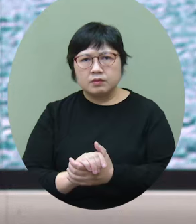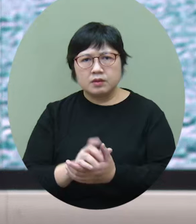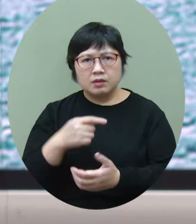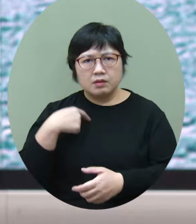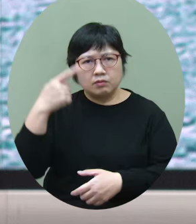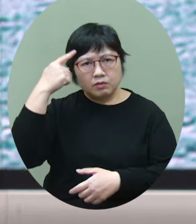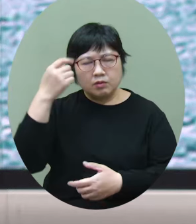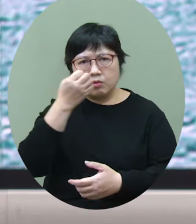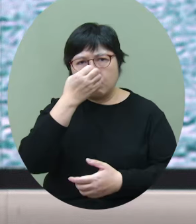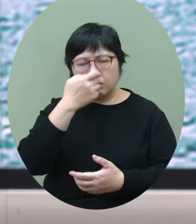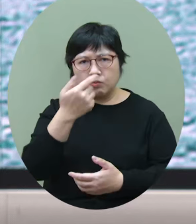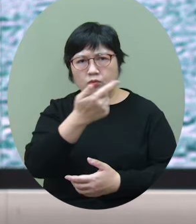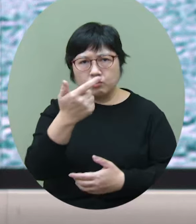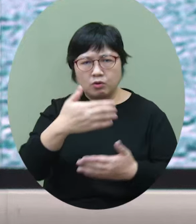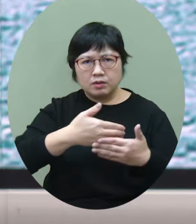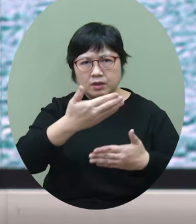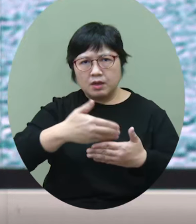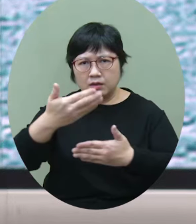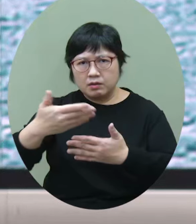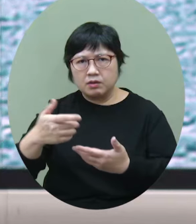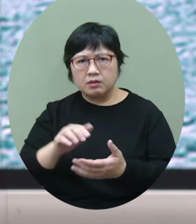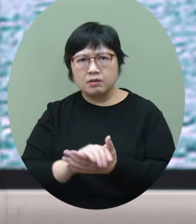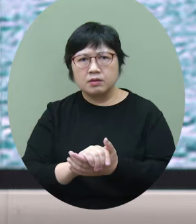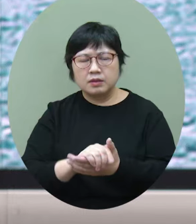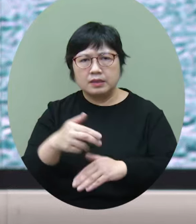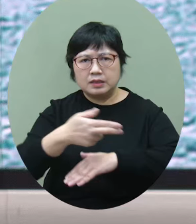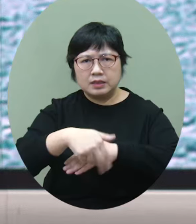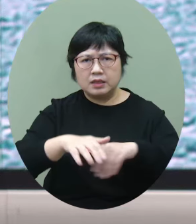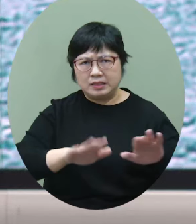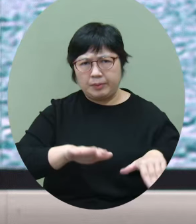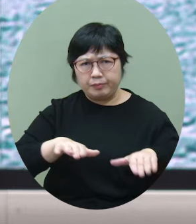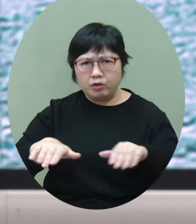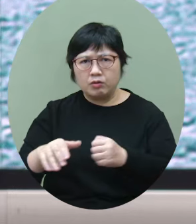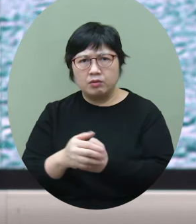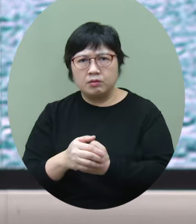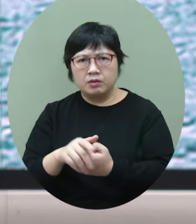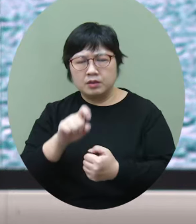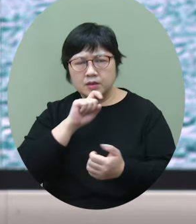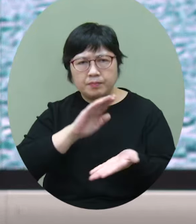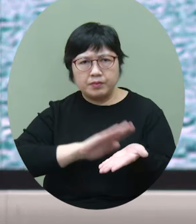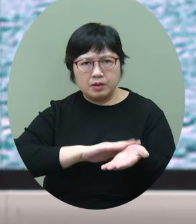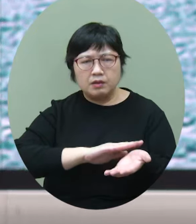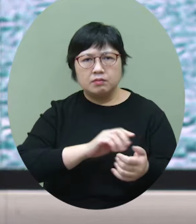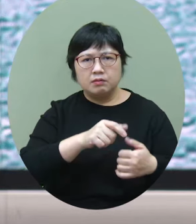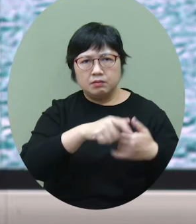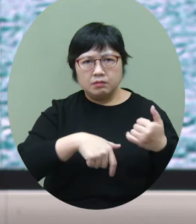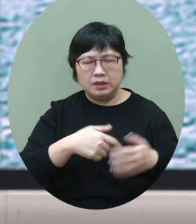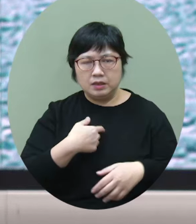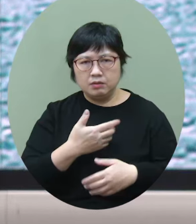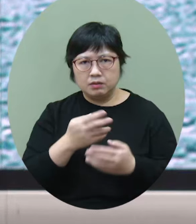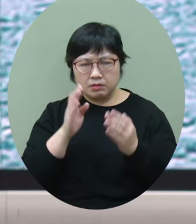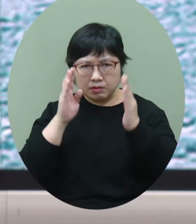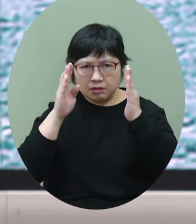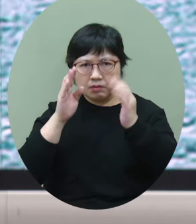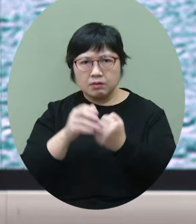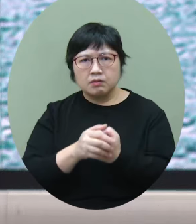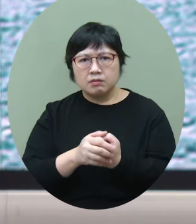港可能很多這些大廈呢都有差不多的設計的情況，都有個案，那就要看著究竟是不是真的